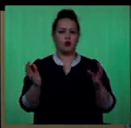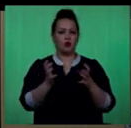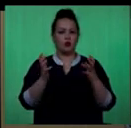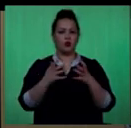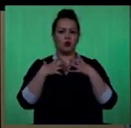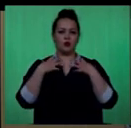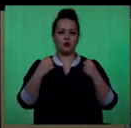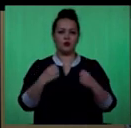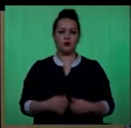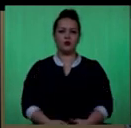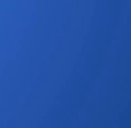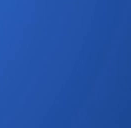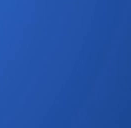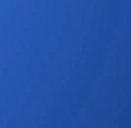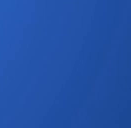здоровье